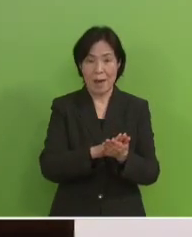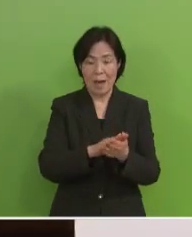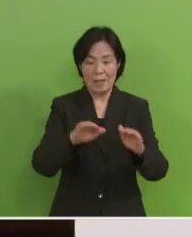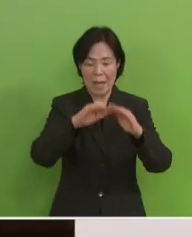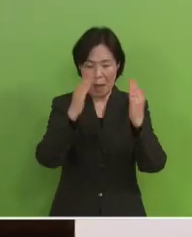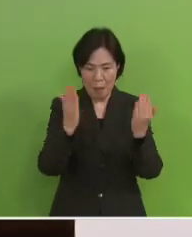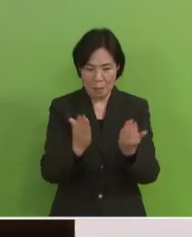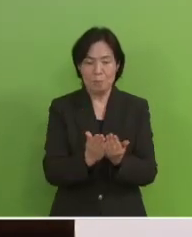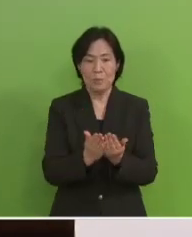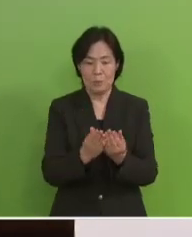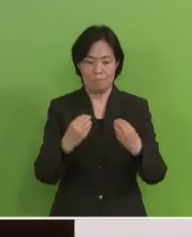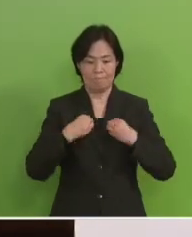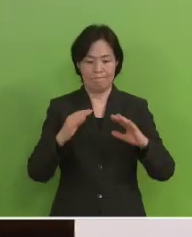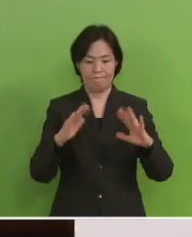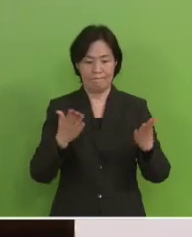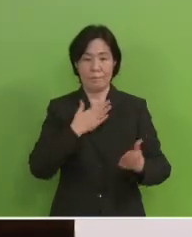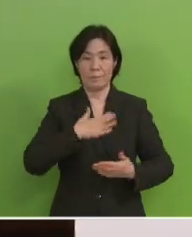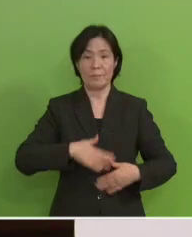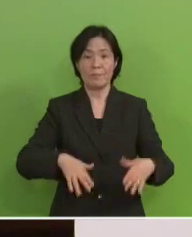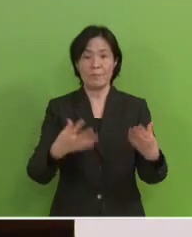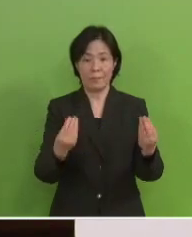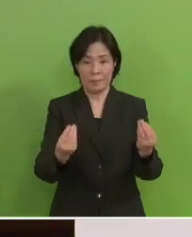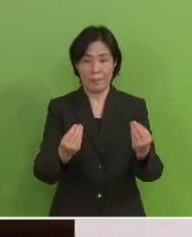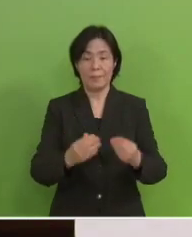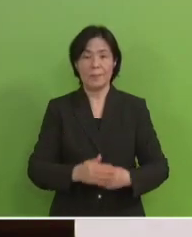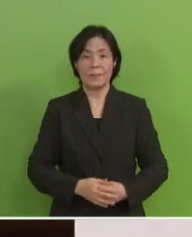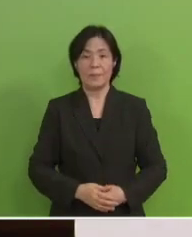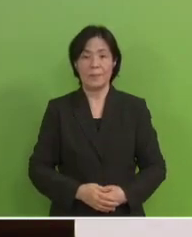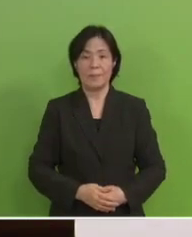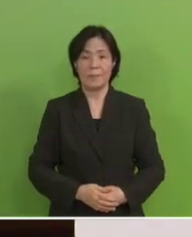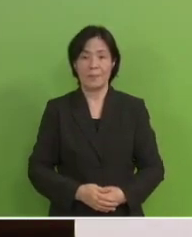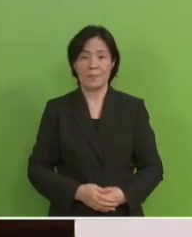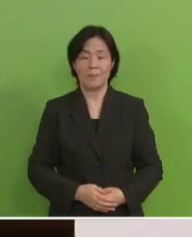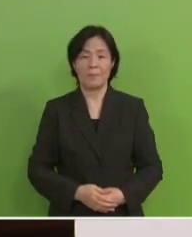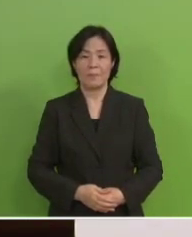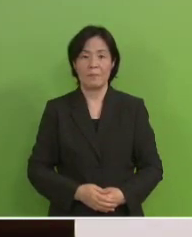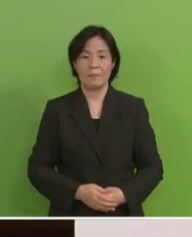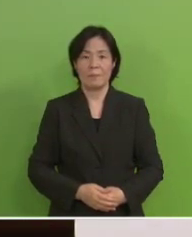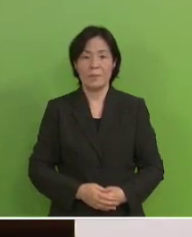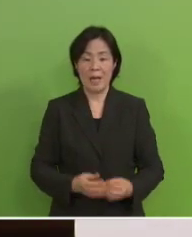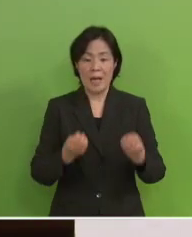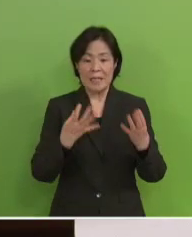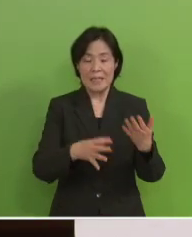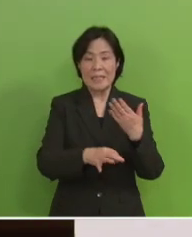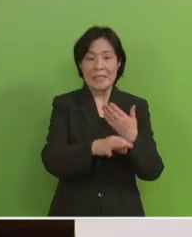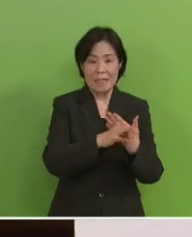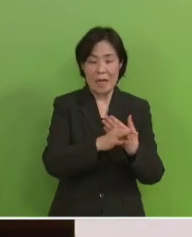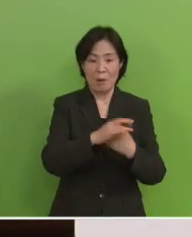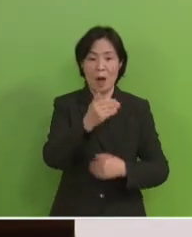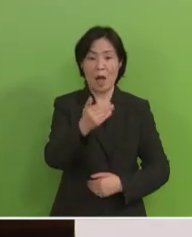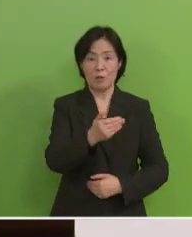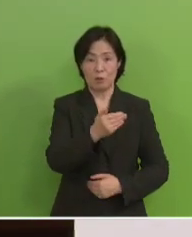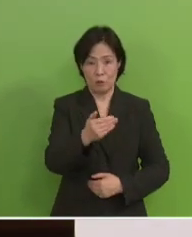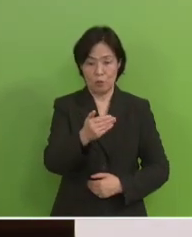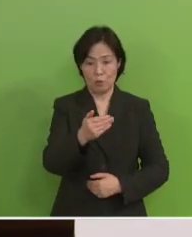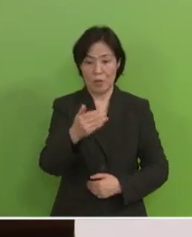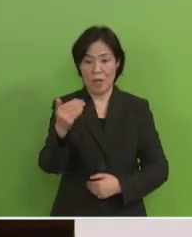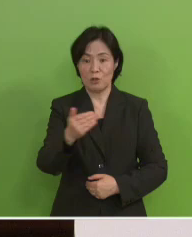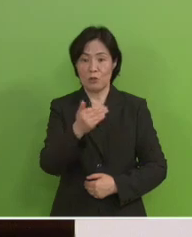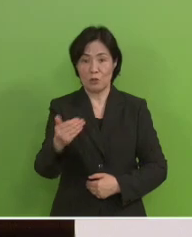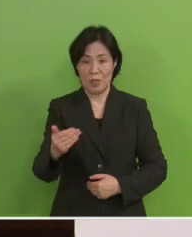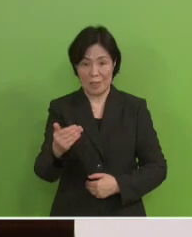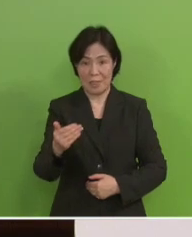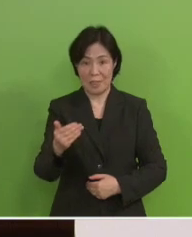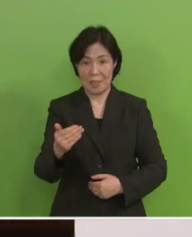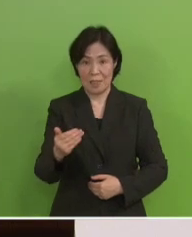全然無音性が確認されているところでございます新規事例は旧事例で9件救命